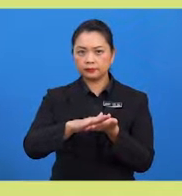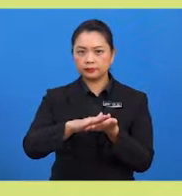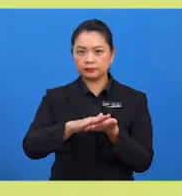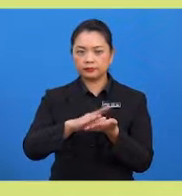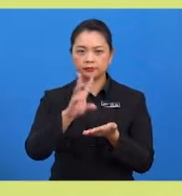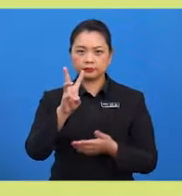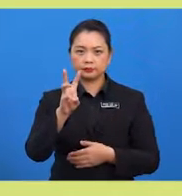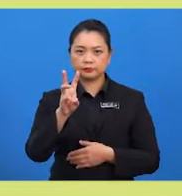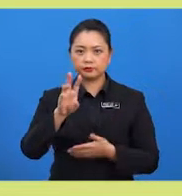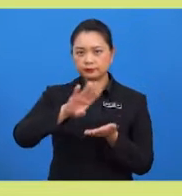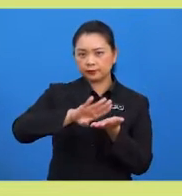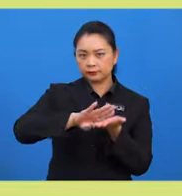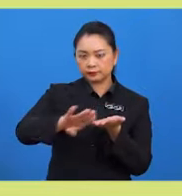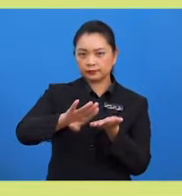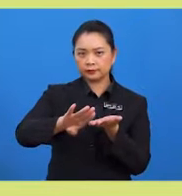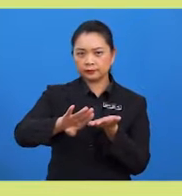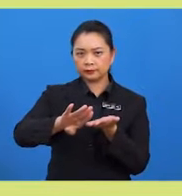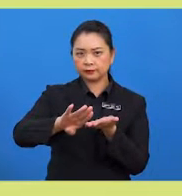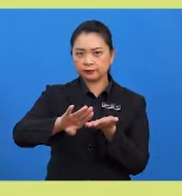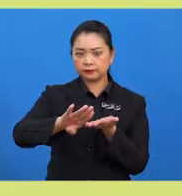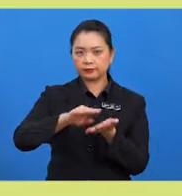RM64,630, tolak kos jualan